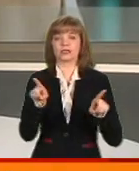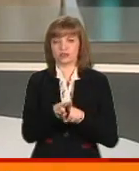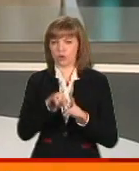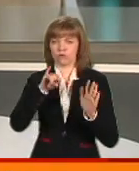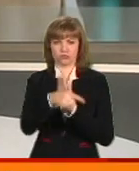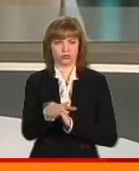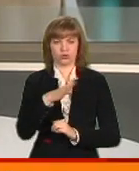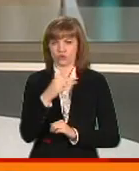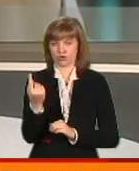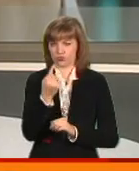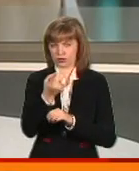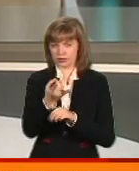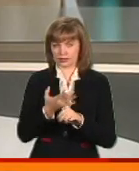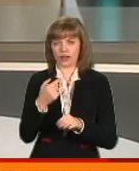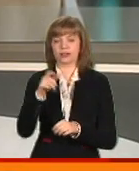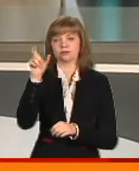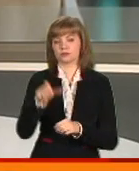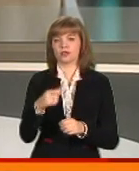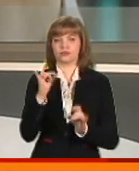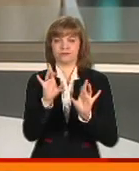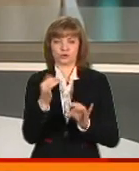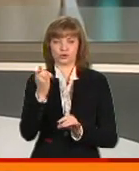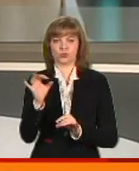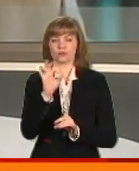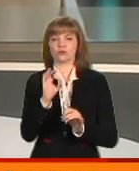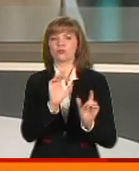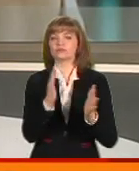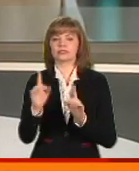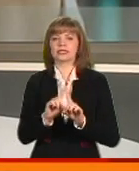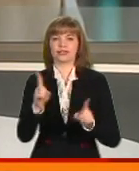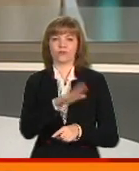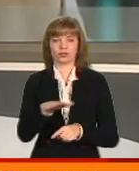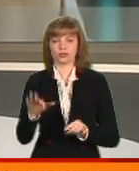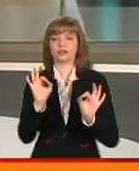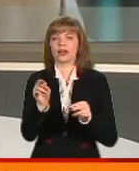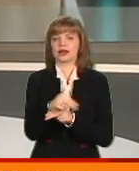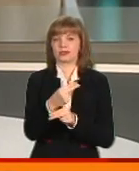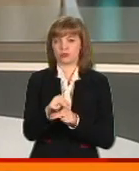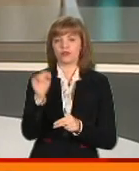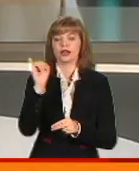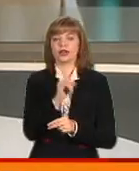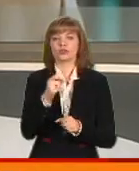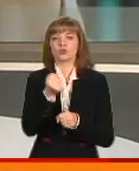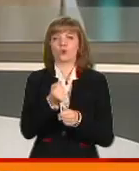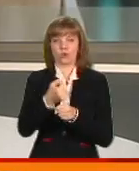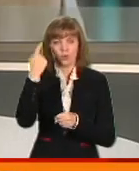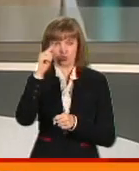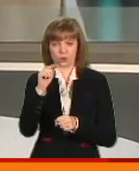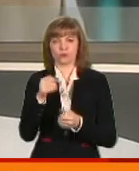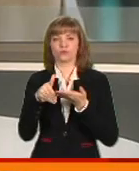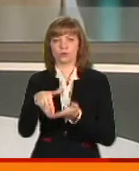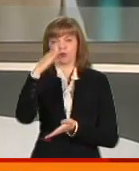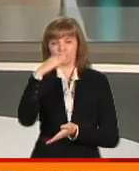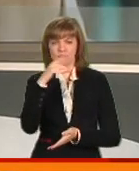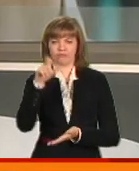проб'є жоден снаряд. Ростислав Абрамов – герой сьогоднішнього сюжету з циклу «Диво, діти. Рецепти виховання». Із розробкою юнакові допоміг